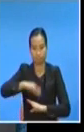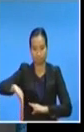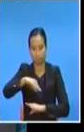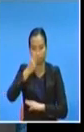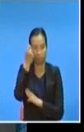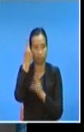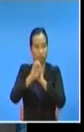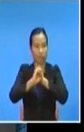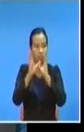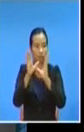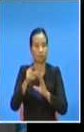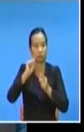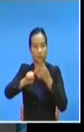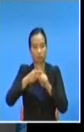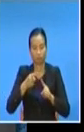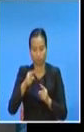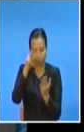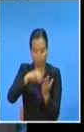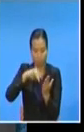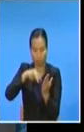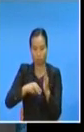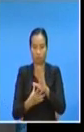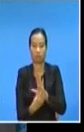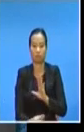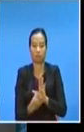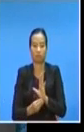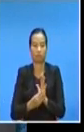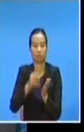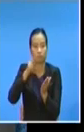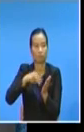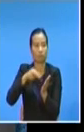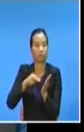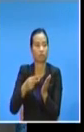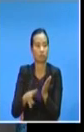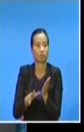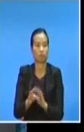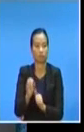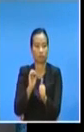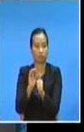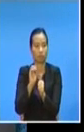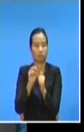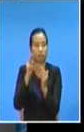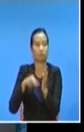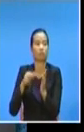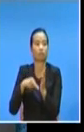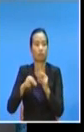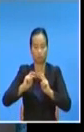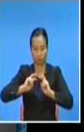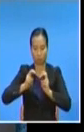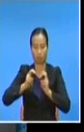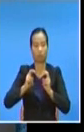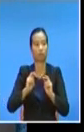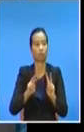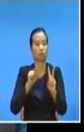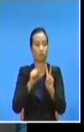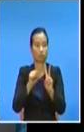ถ้าท่านเพื่อนสมาชิกจากกรุณาอ่านเอกสารเนี่ยนะครับหรือท่านที่อ่านแล้วเนี่ยผมแนะนำว่าท่านอ่านง่ายที่สุดก็คือข้อ 2.4 หน้